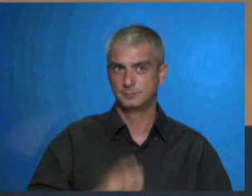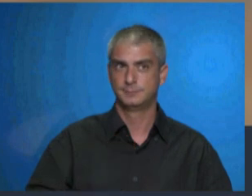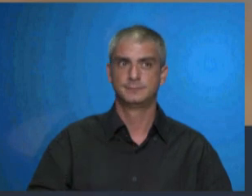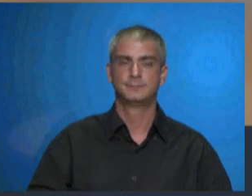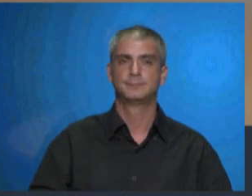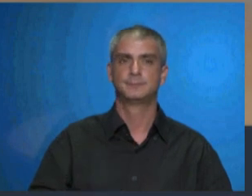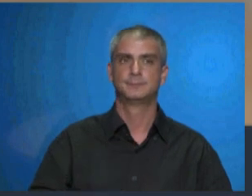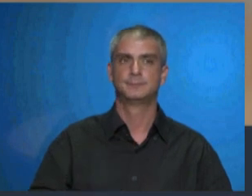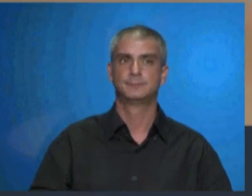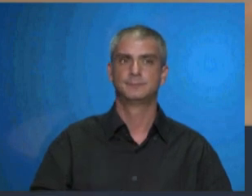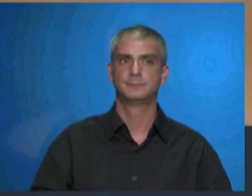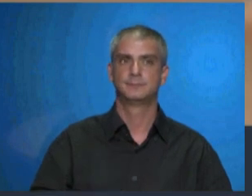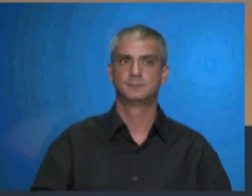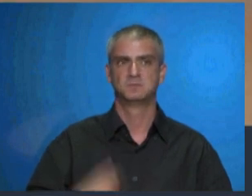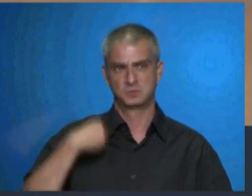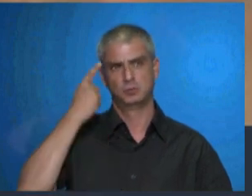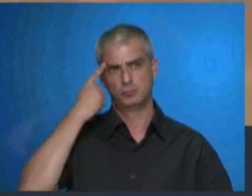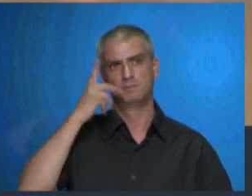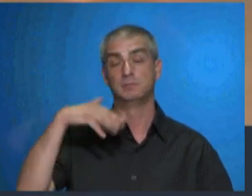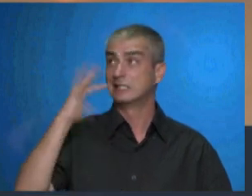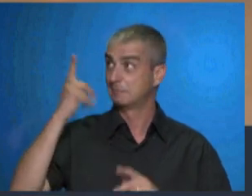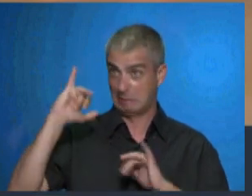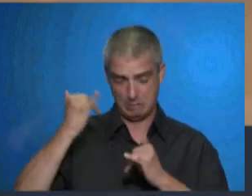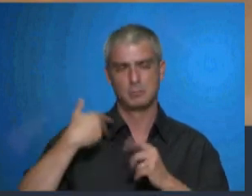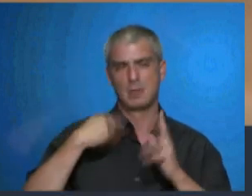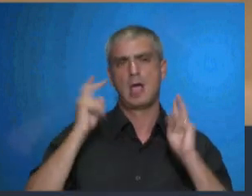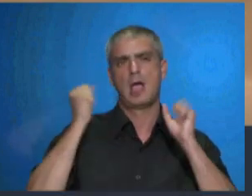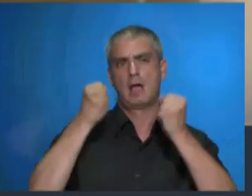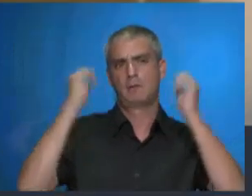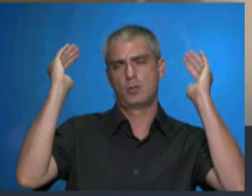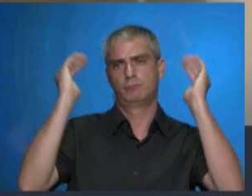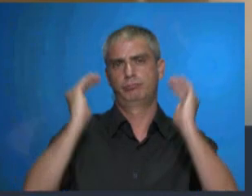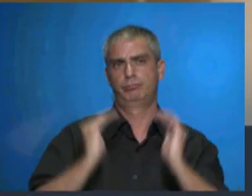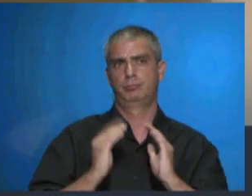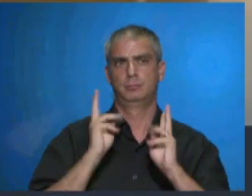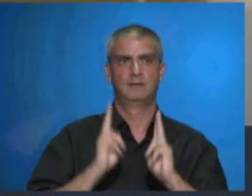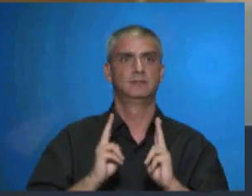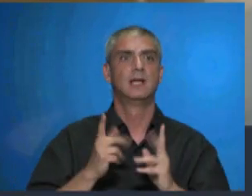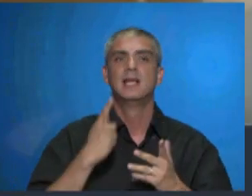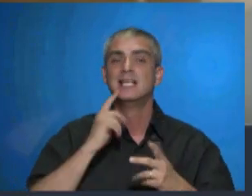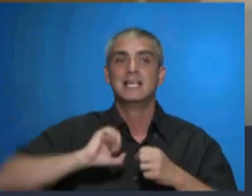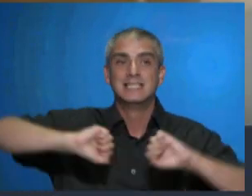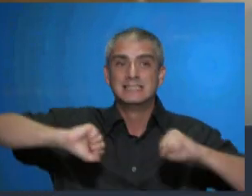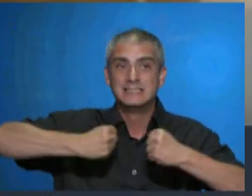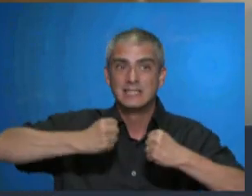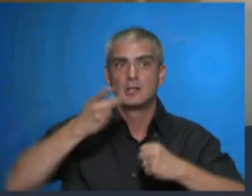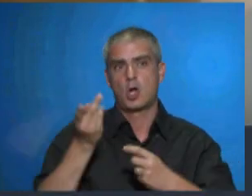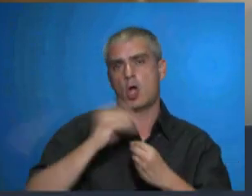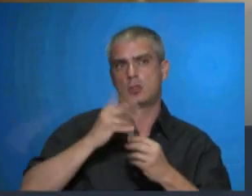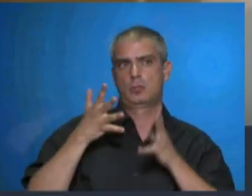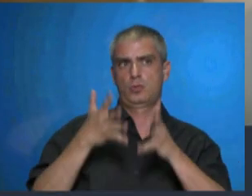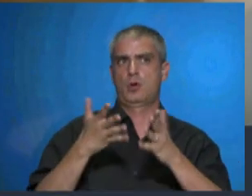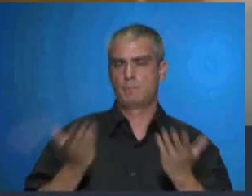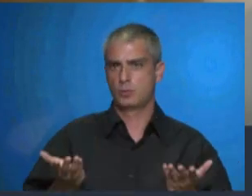وانهت معاناتهم انا بعتقد انه اه ليش لا يعني راح تقف جديد الحصار على قطاع غزة هو بمثابة إجراء